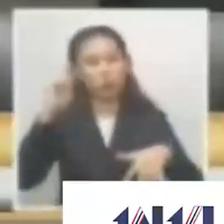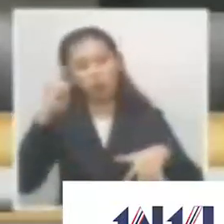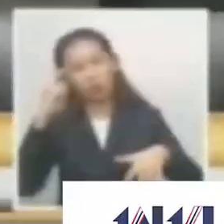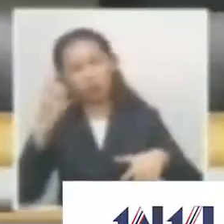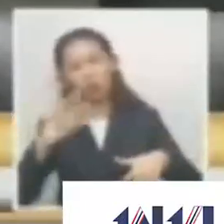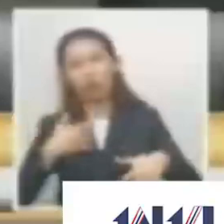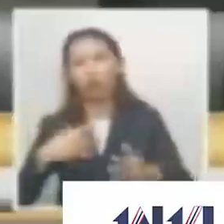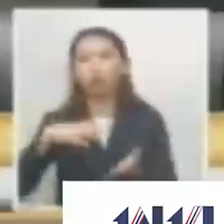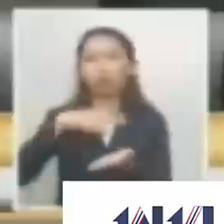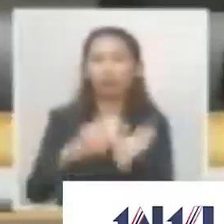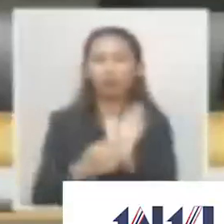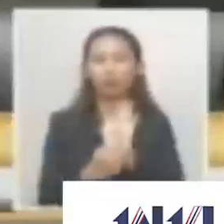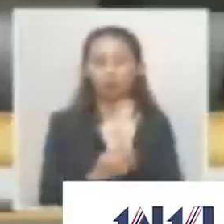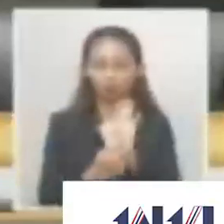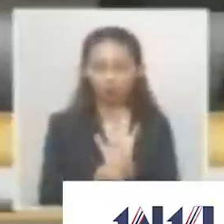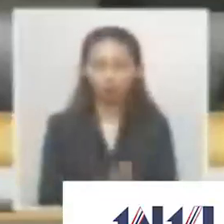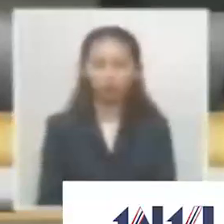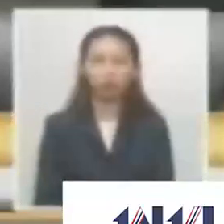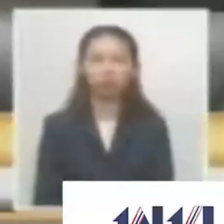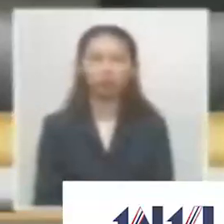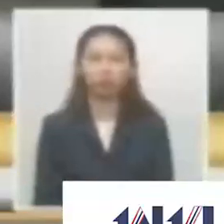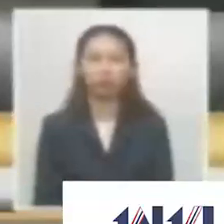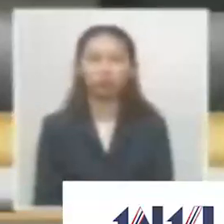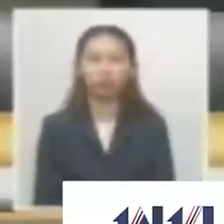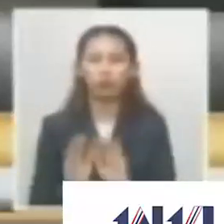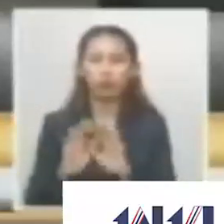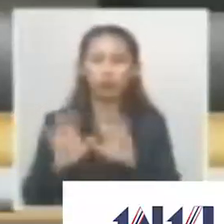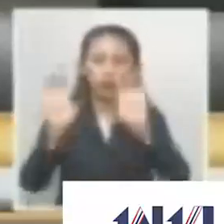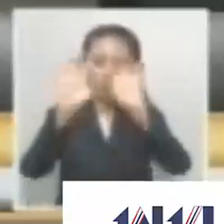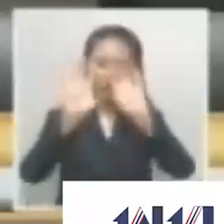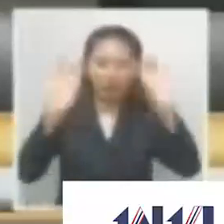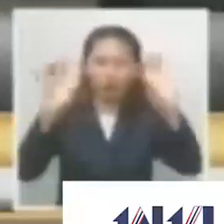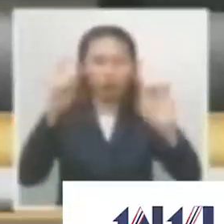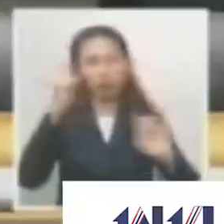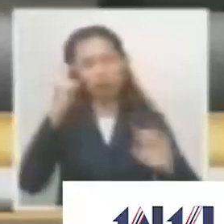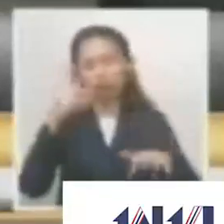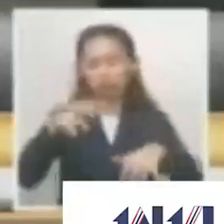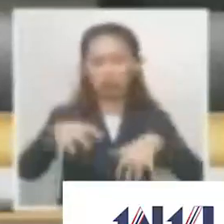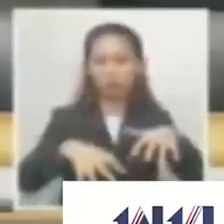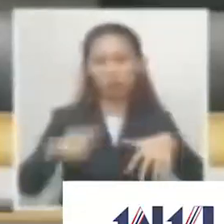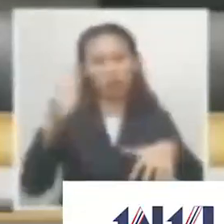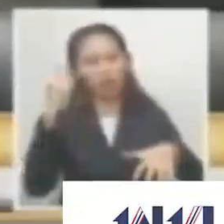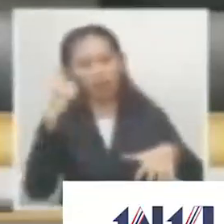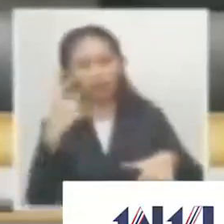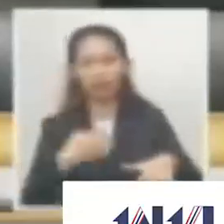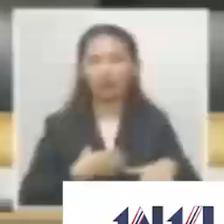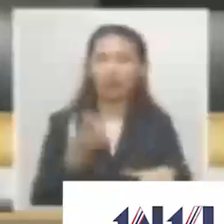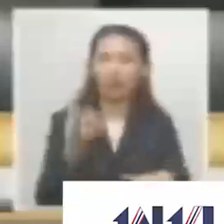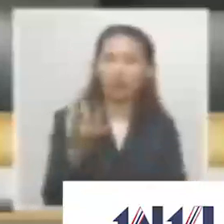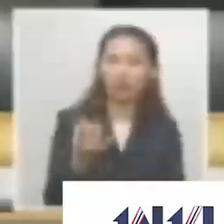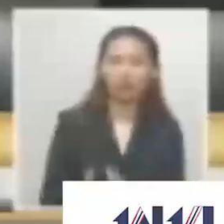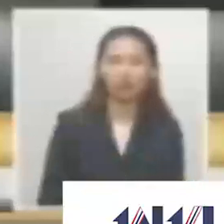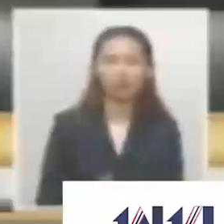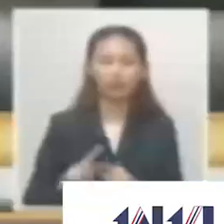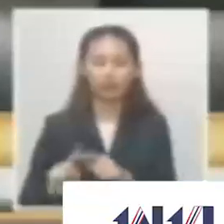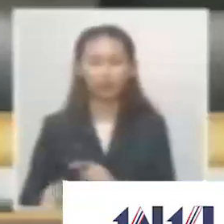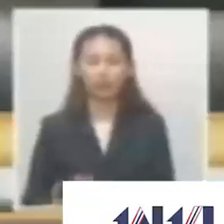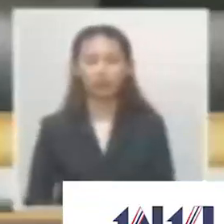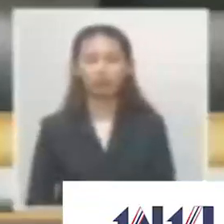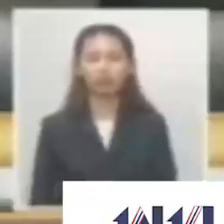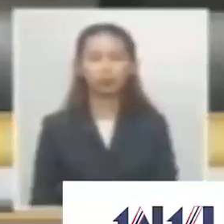าตนำเรียนเป็นตัวอย่างนะครับผ่านรัฐบาลไปว่าชาวบ้านที่อยู่ทางบ้านเขาอยากคิดหรือเขาอยากได้อะไรนะครับผมจะพูด